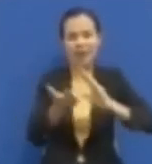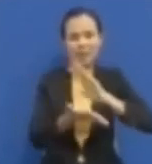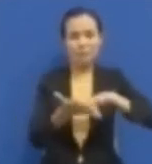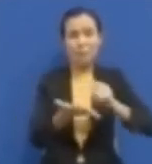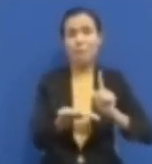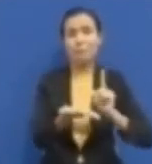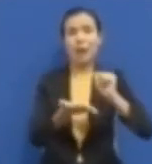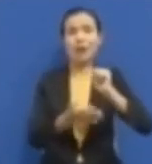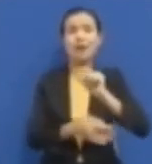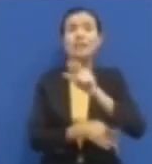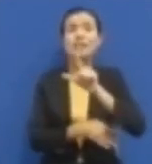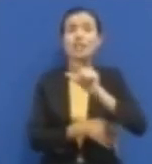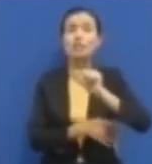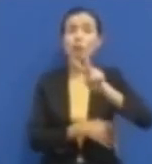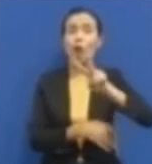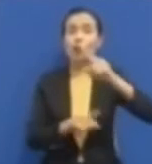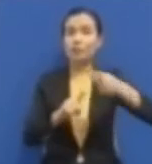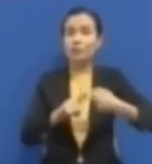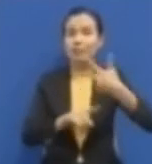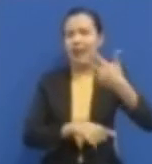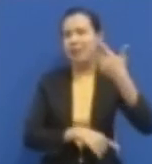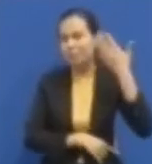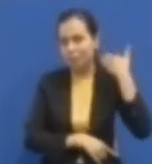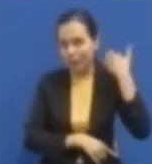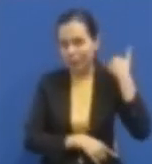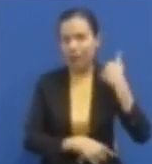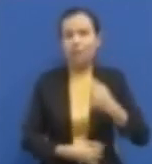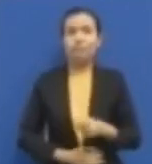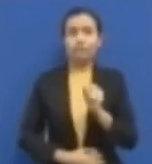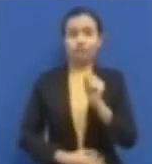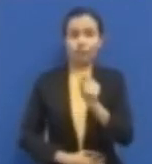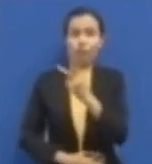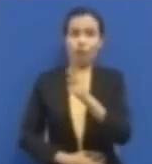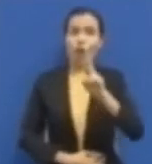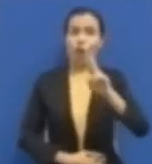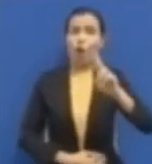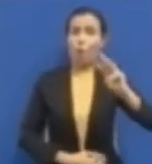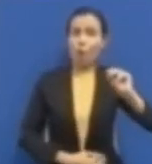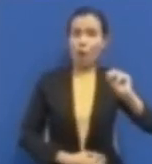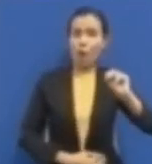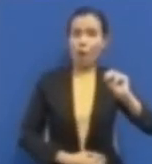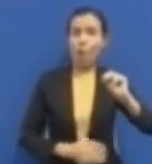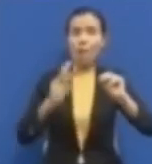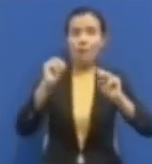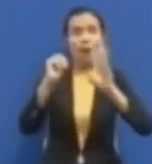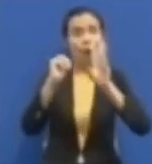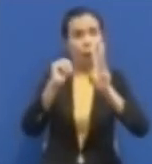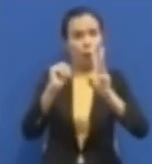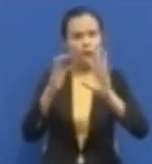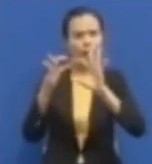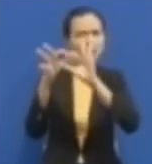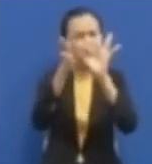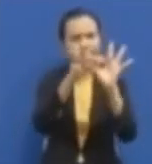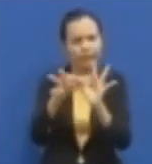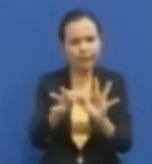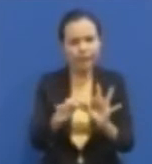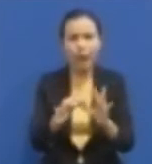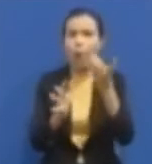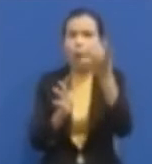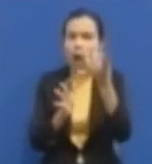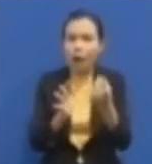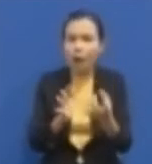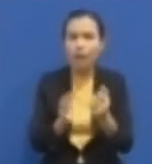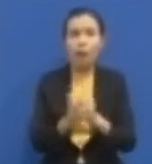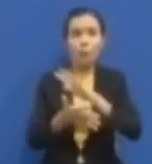ที่12มีนาคมที่ผ่านมานั้นตามพรบปฏิรูปประเทศมาตรา6นั้นเนี่ยสัมพันธ์กันอย่างไรแผน